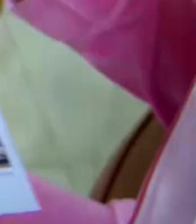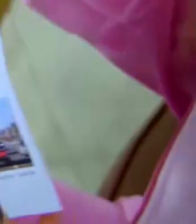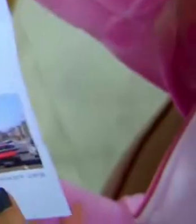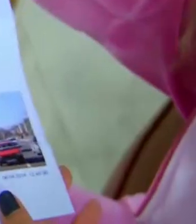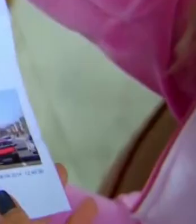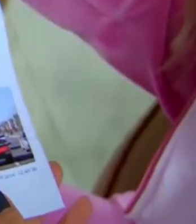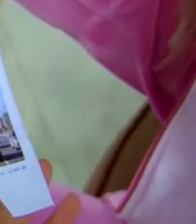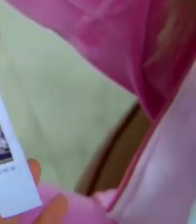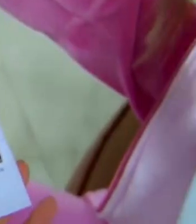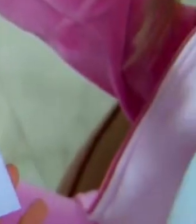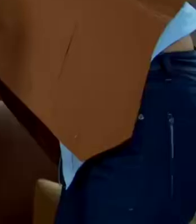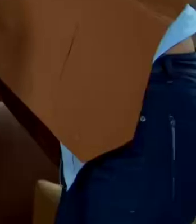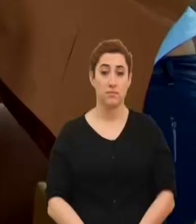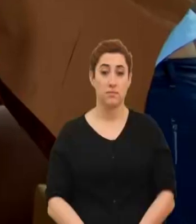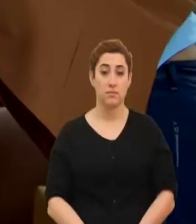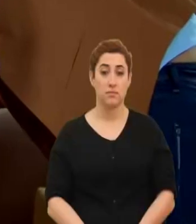Biricik'e gösterdi.